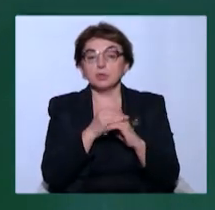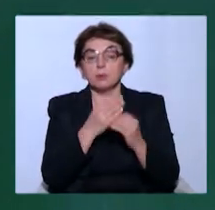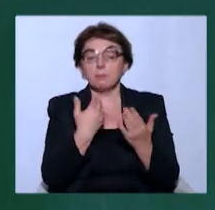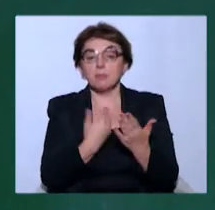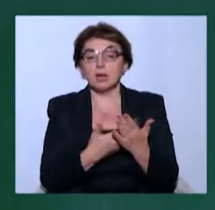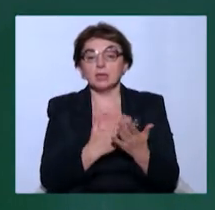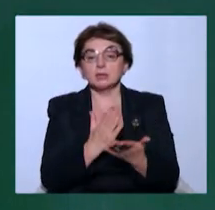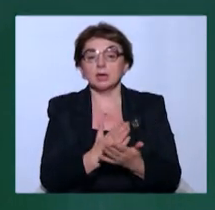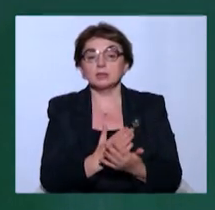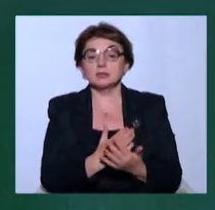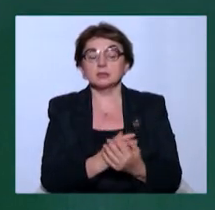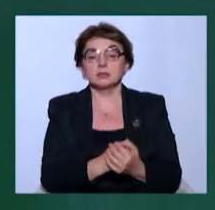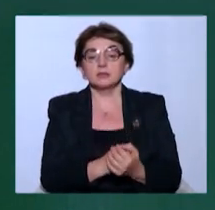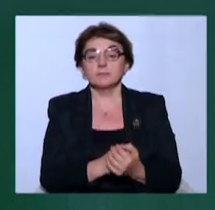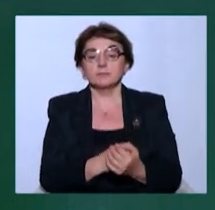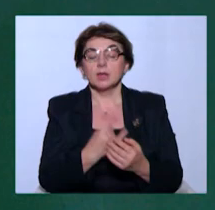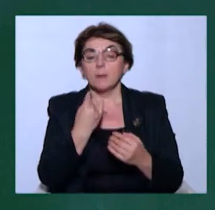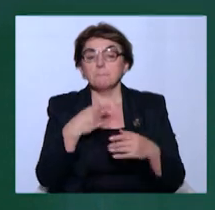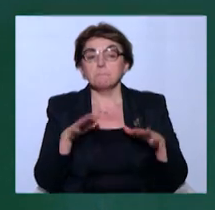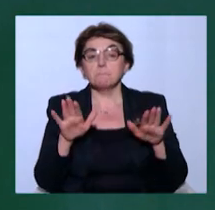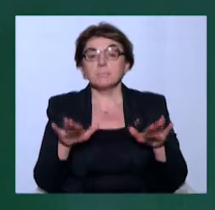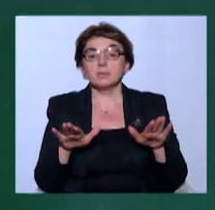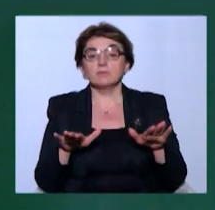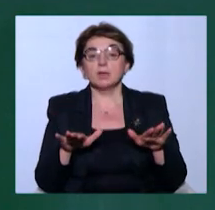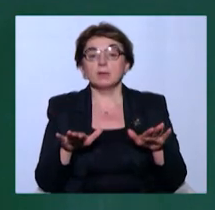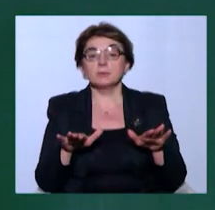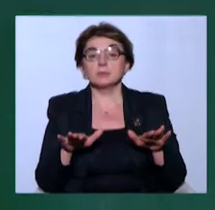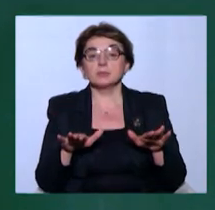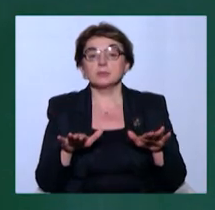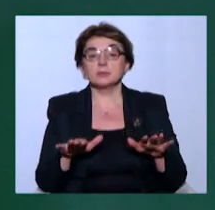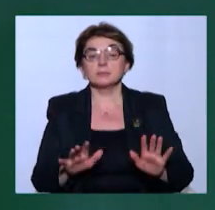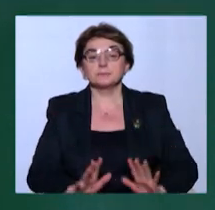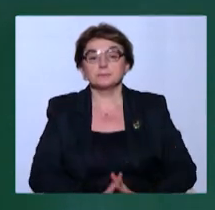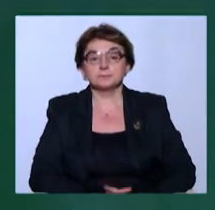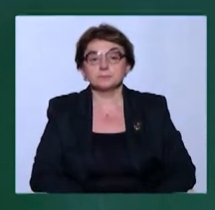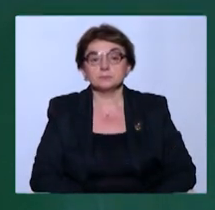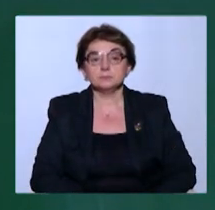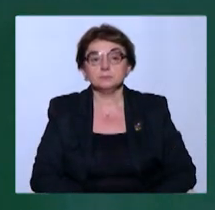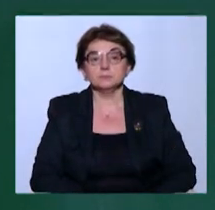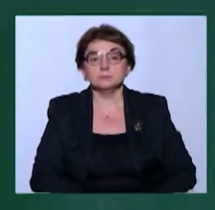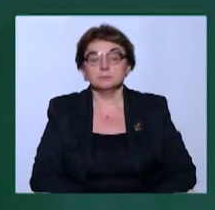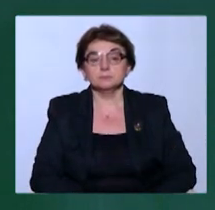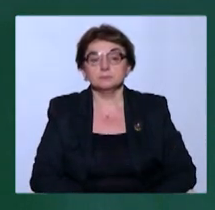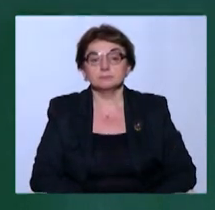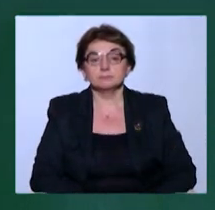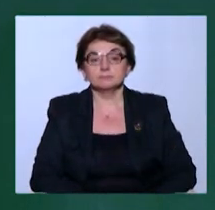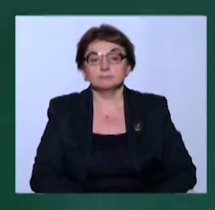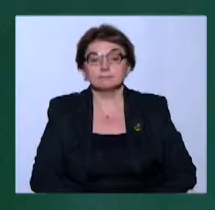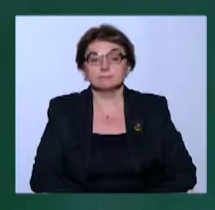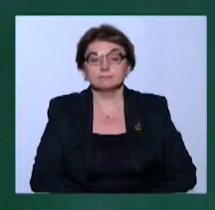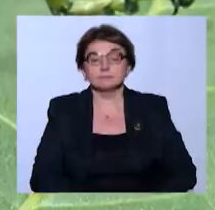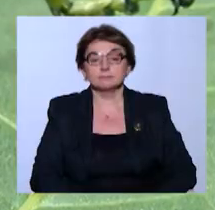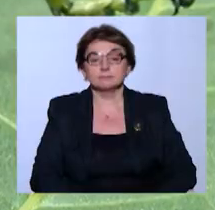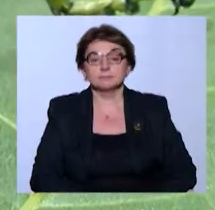რომელიც მწვანე გარემოში ცხოვრობს, არის მწვანე შეფერილობის. არაჩვეულებრივი მაგალითია, მაგალითად, კალია,